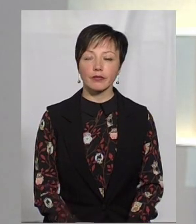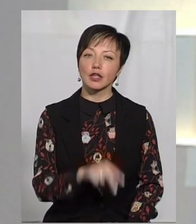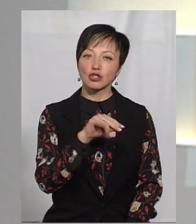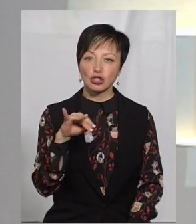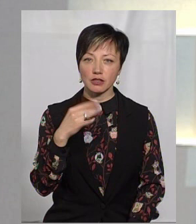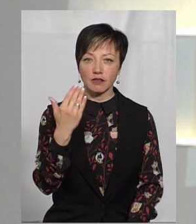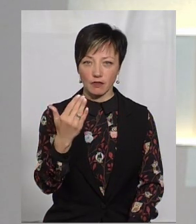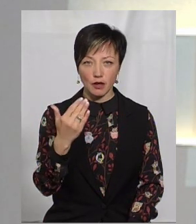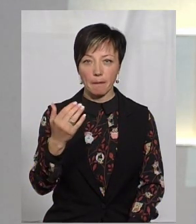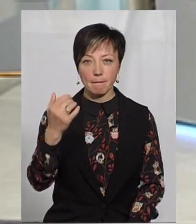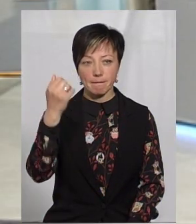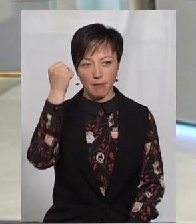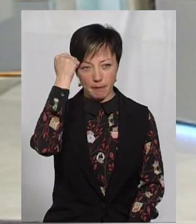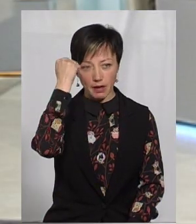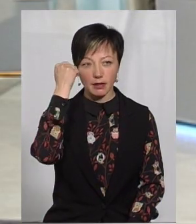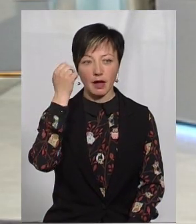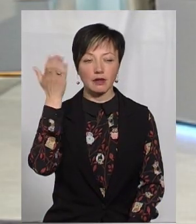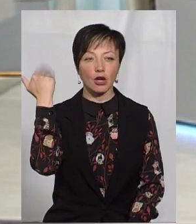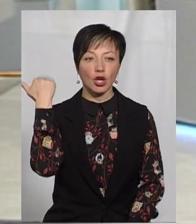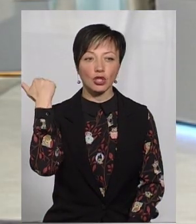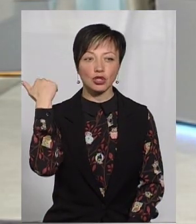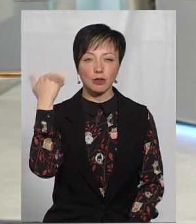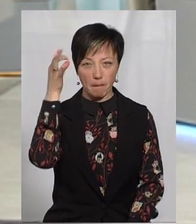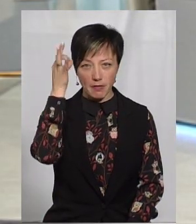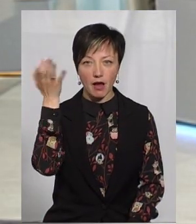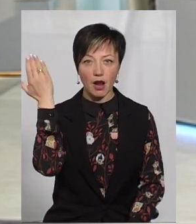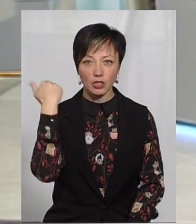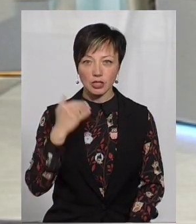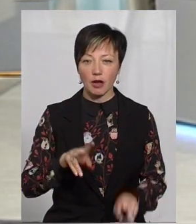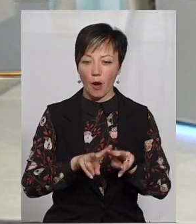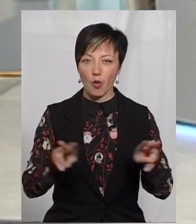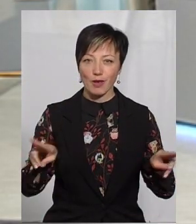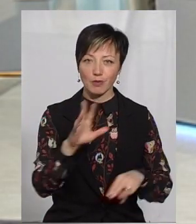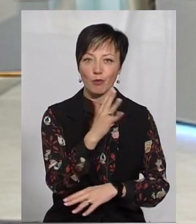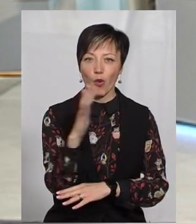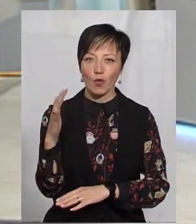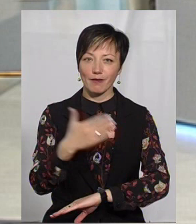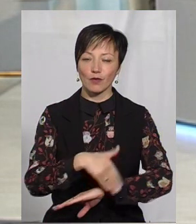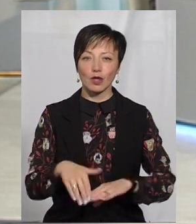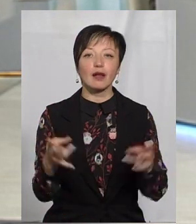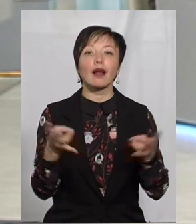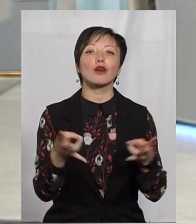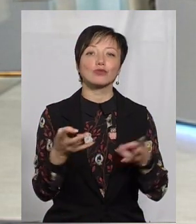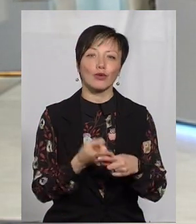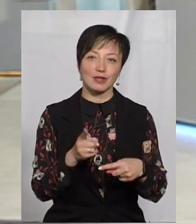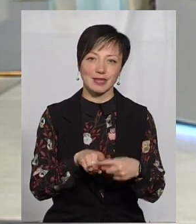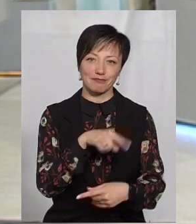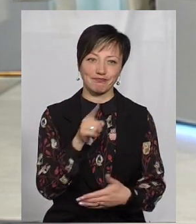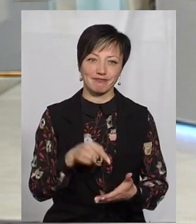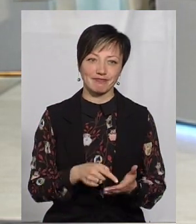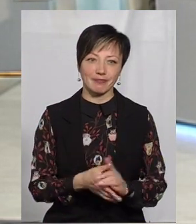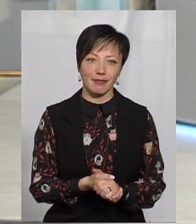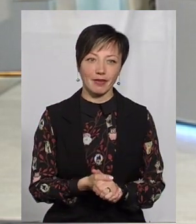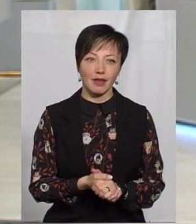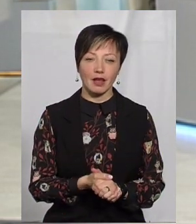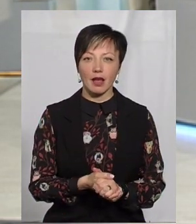Чи пам'ятаєте раніше подібні променади? І, ну, і для чого це? Якщо не